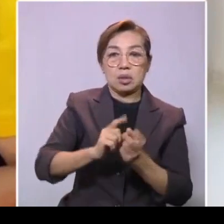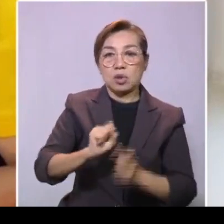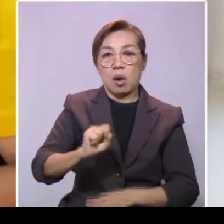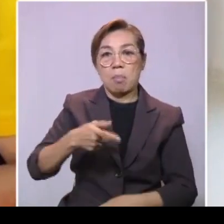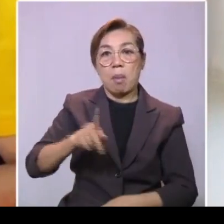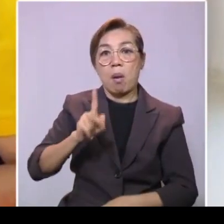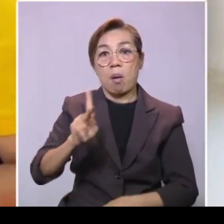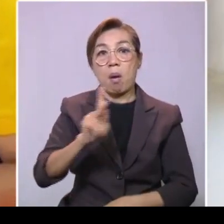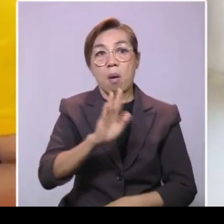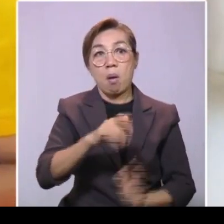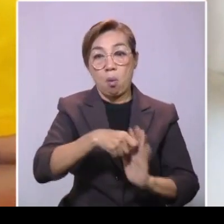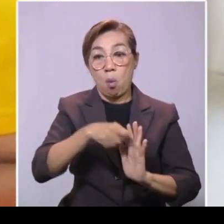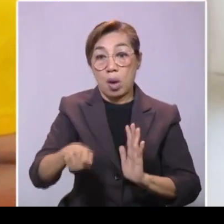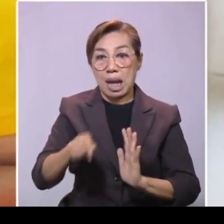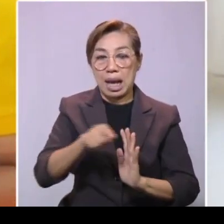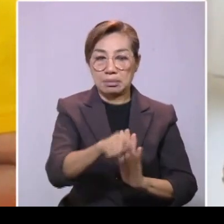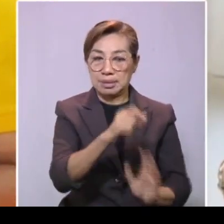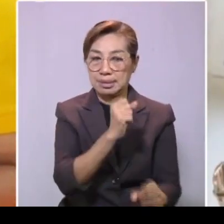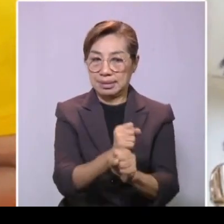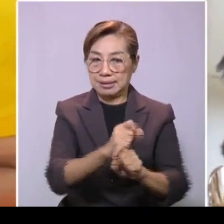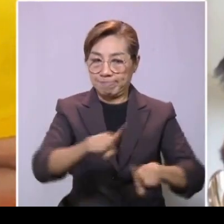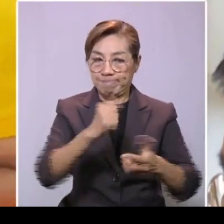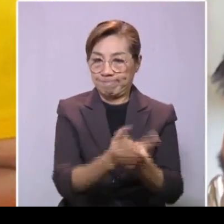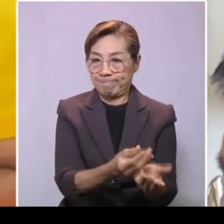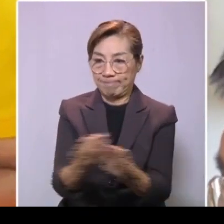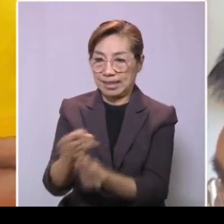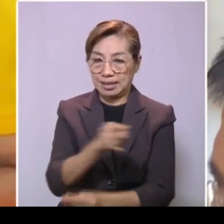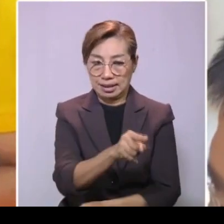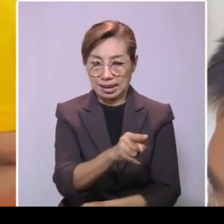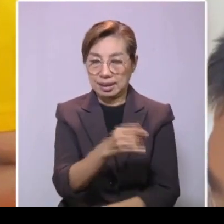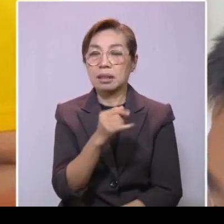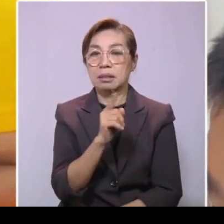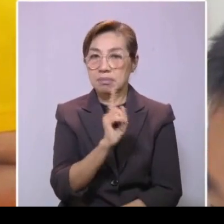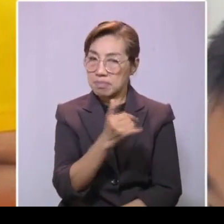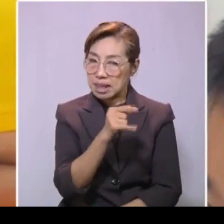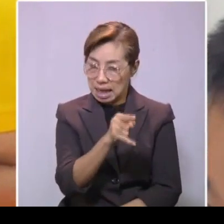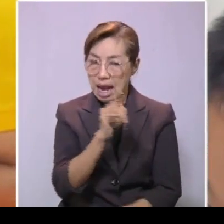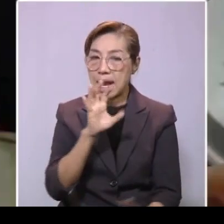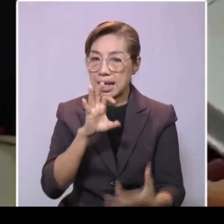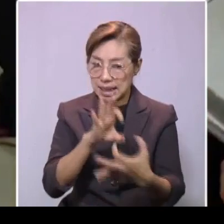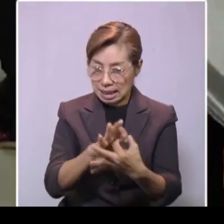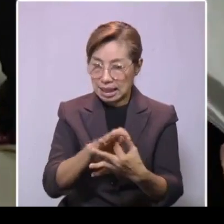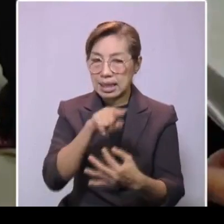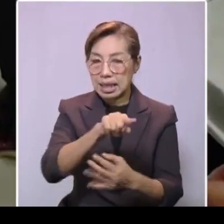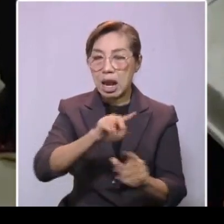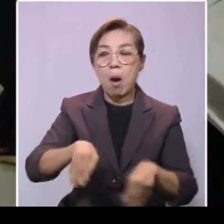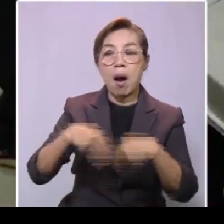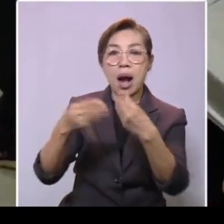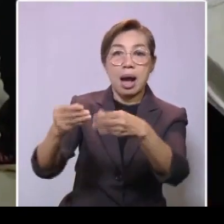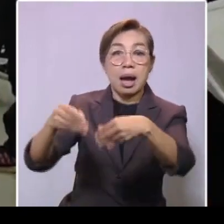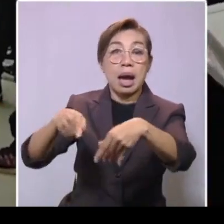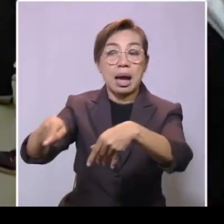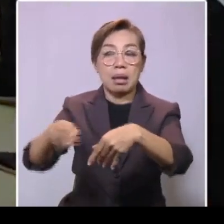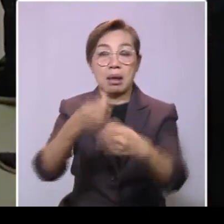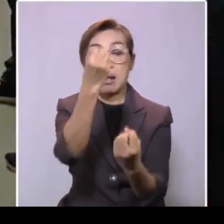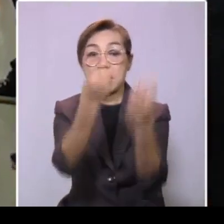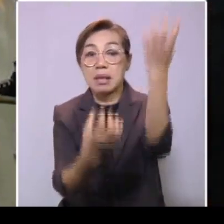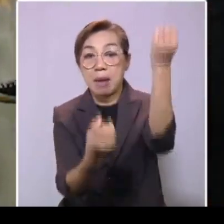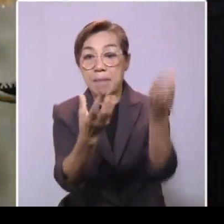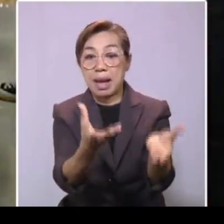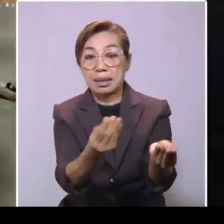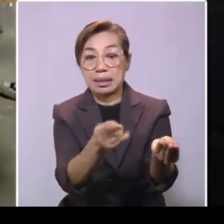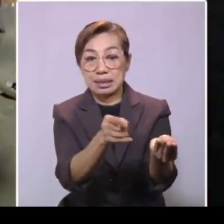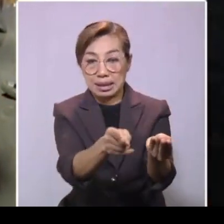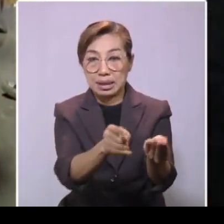จังหวัดนครราชสีมาซึ่งแน่นอนว่าอาจจะมีส่วนเกี่ยวข้องกับการออกหนังสืออนุญาตให้เข้าไปทำประโยชน์ใน